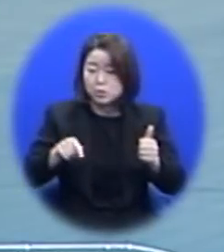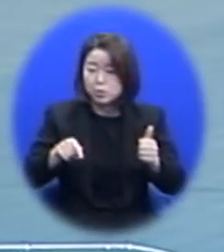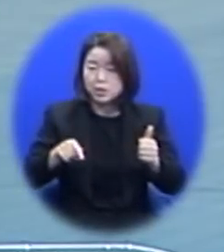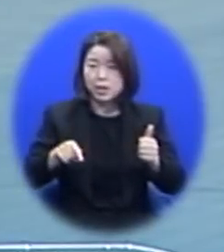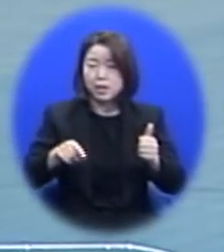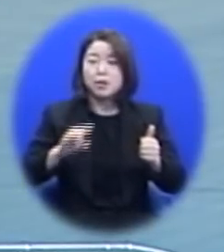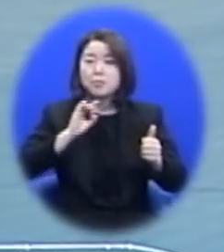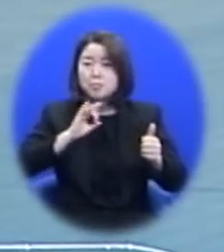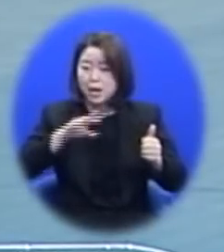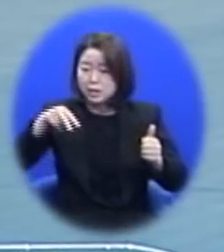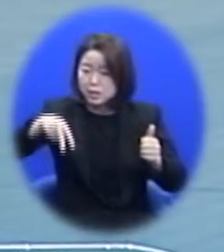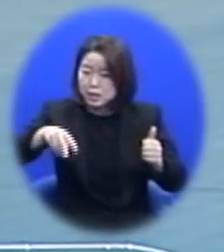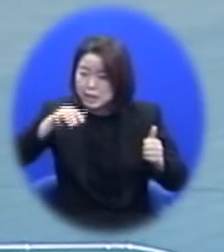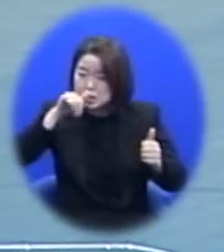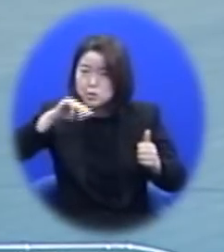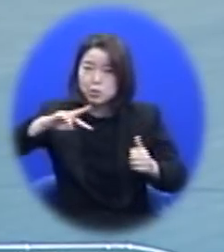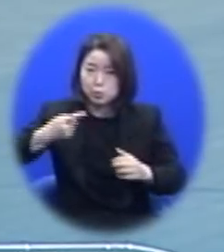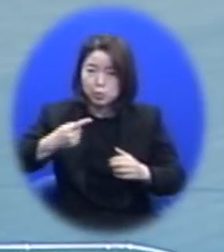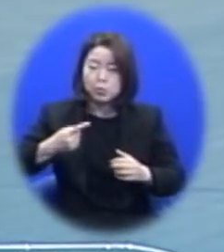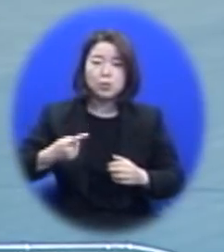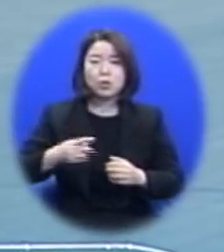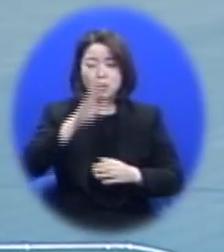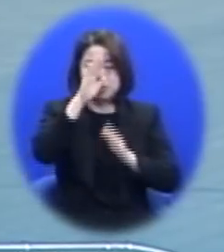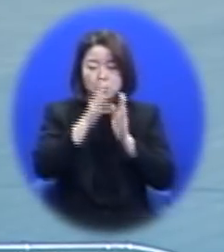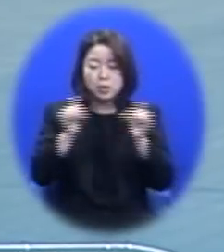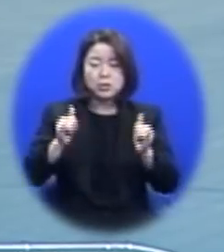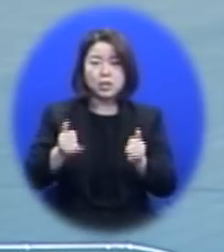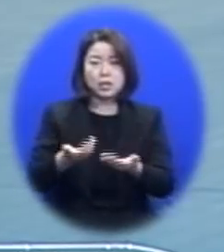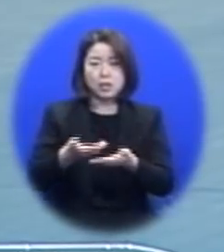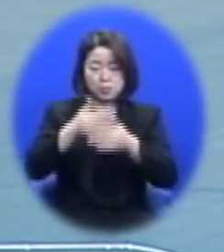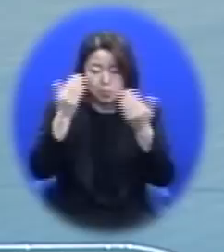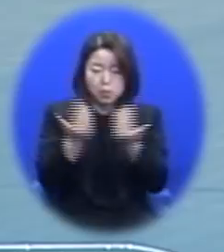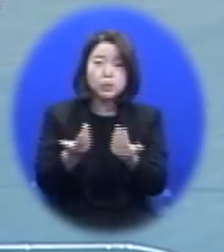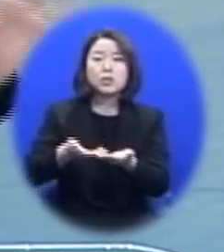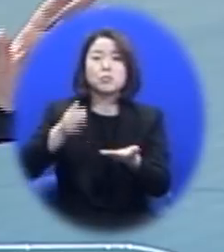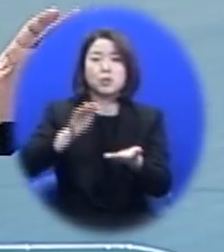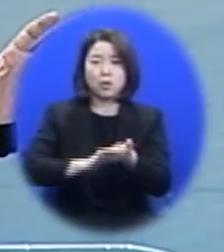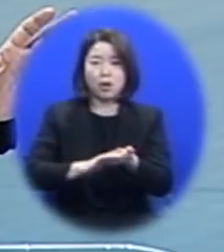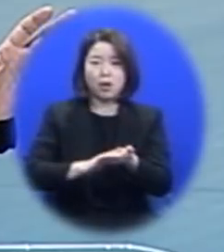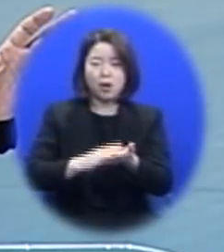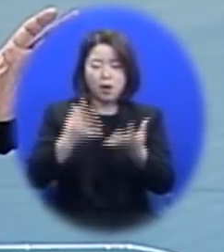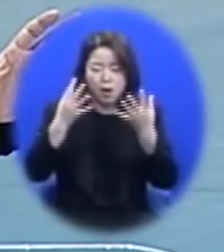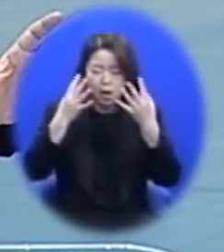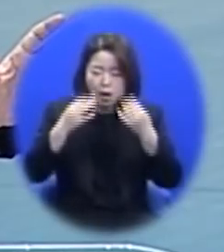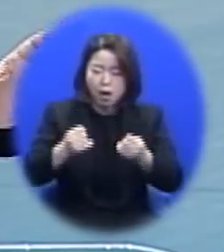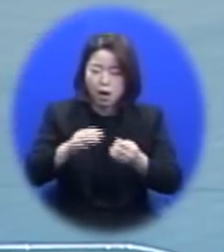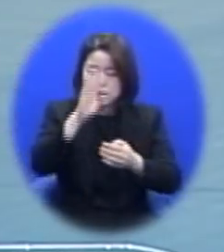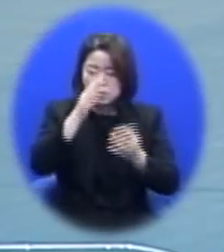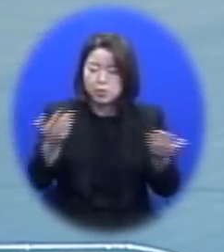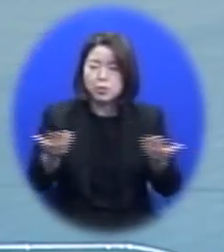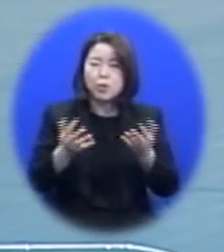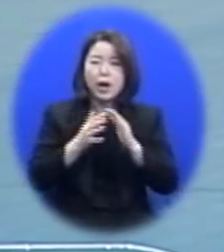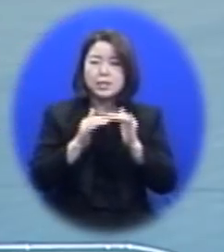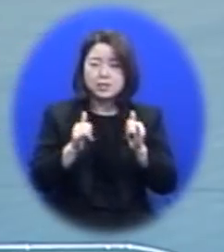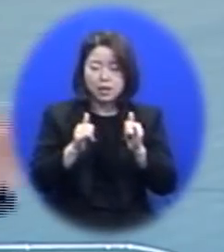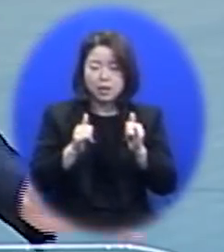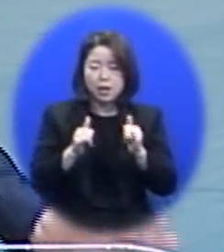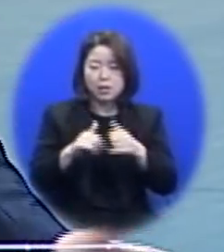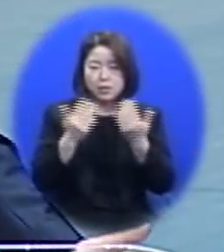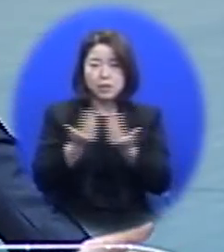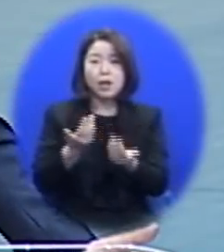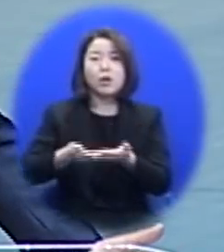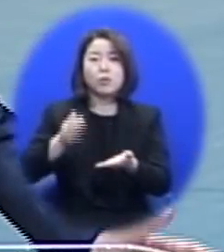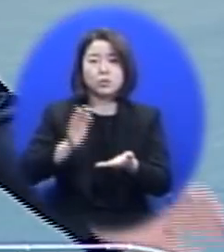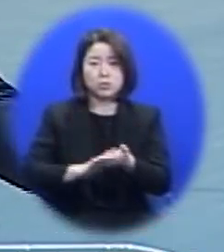받았어요. 그 그림자가 걸치기만 해도 나음을 받았어요. 수많은 환자들이 고침을 받았어요. 그러나 이 수도사는 자기